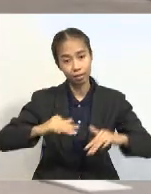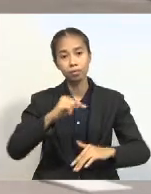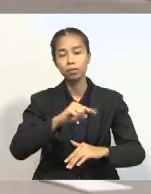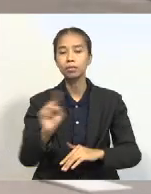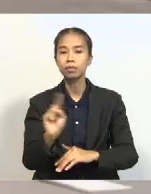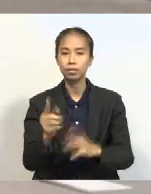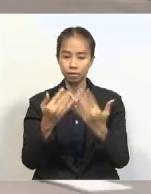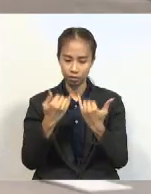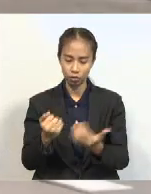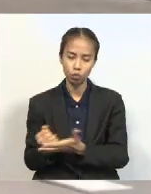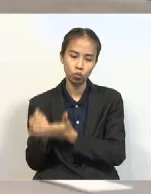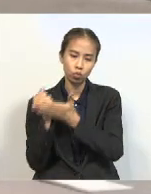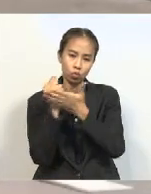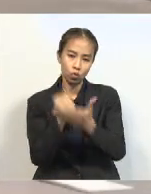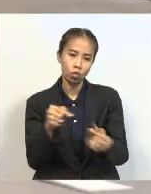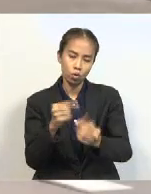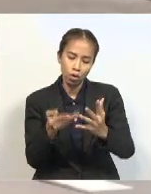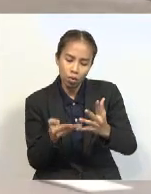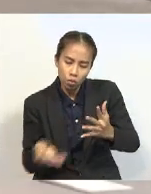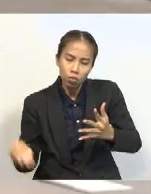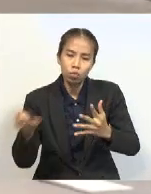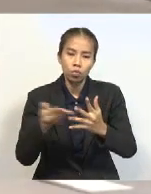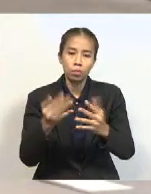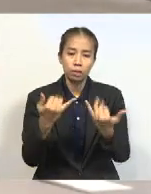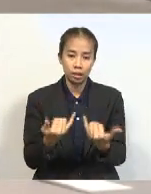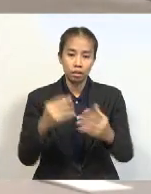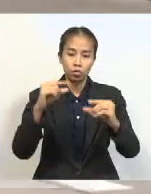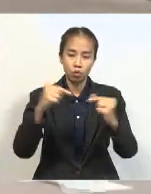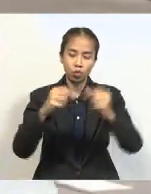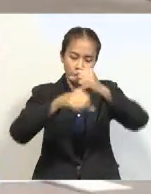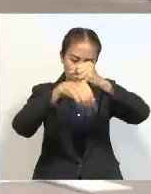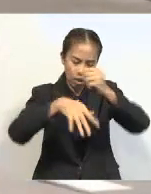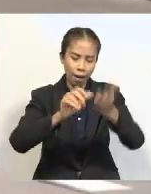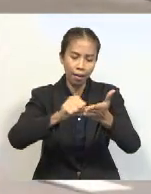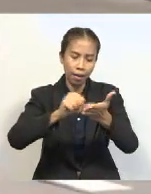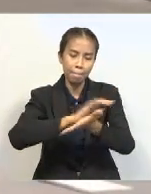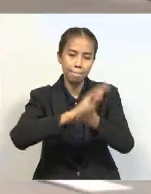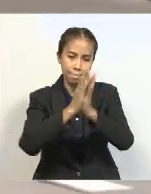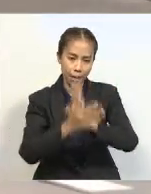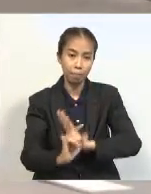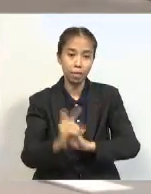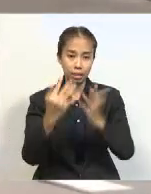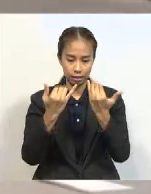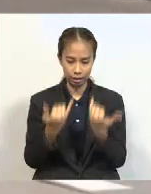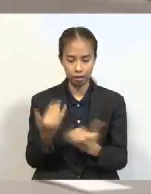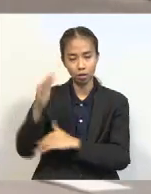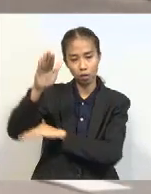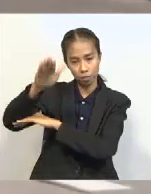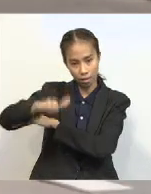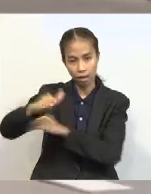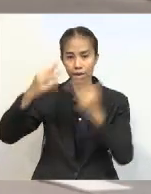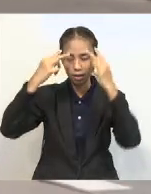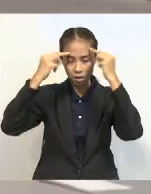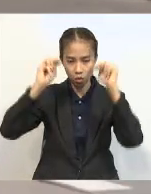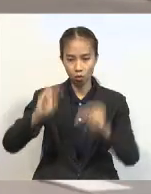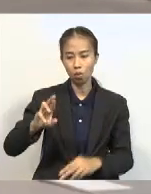เพื่อเป็นการยกระดับการทำหน้าที่ของศรชนอย่างเต็มรูปแบบหลังมีการปรับโครงสร้างใหม่และในช่วงบ่ายของวันนี้ค่ะท่านนายกรัฐมนตรีและรั